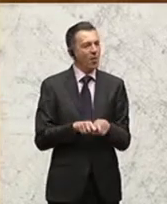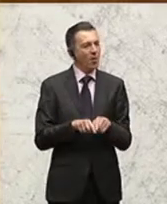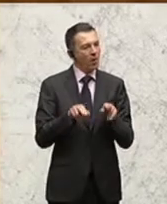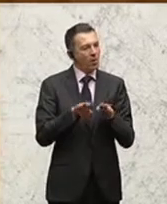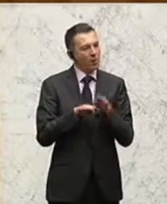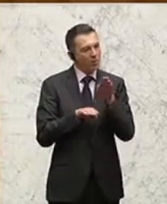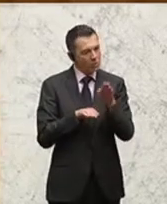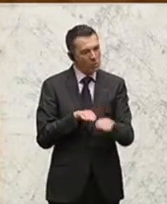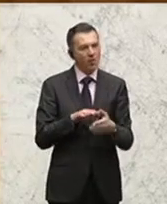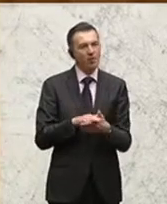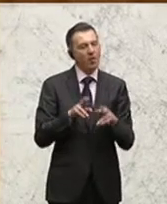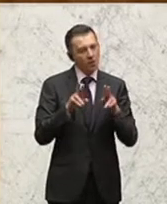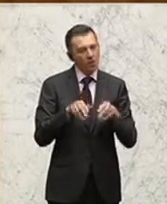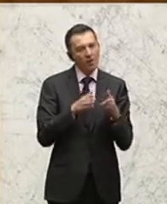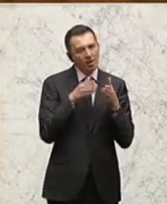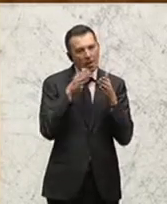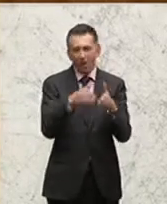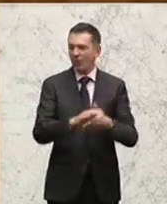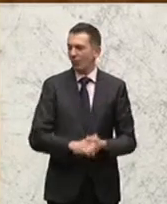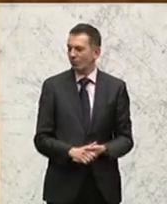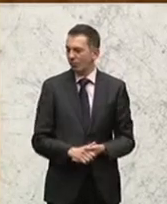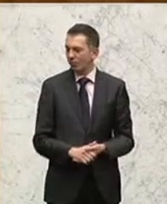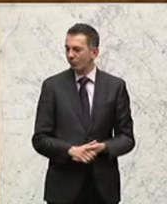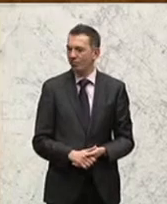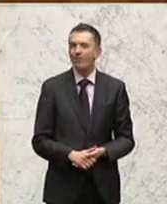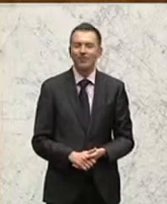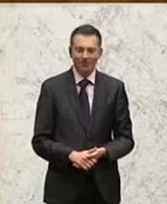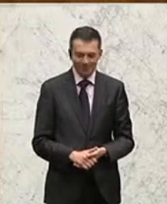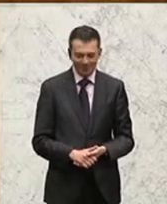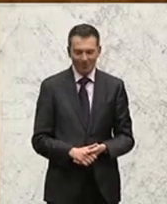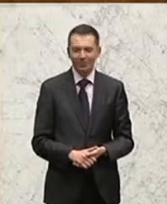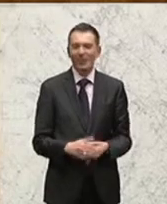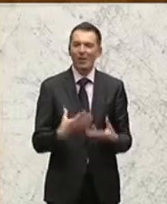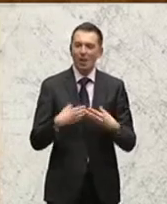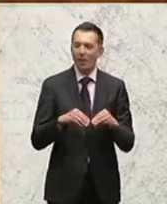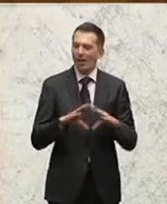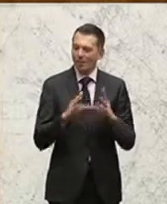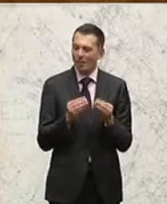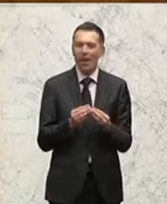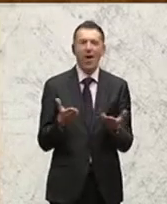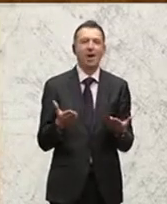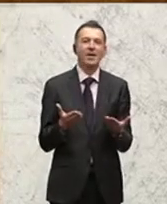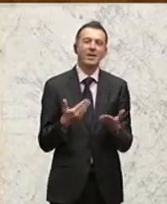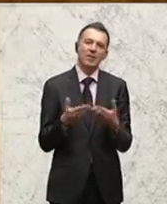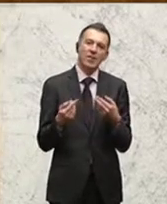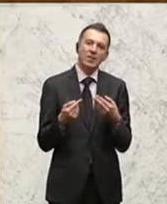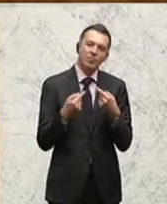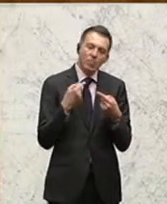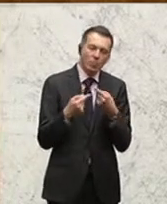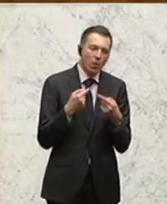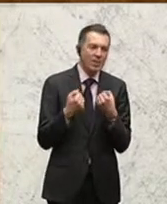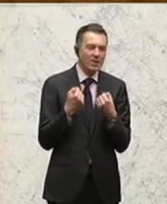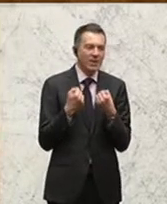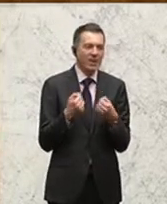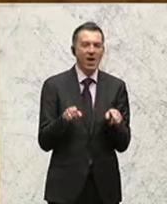richtiger Schritt in die richtige Richtung. Und ich glaube, dass wir so gemeinsam sicherlich all diese Dinge, die hier angesprochen worden sind,